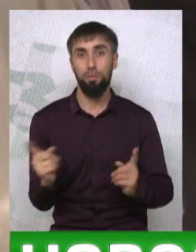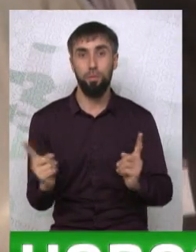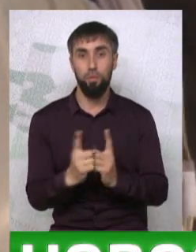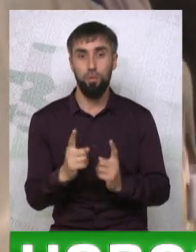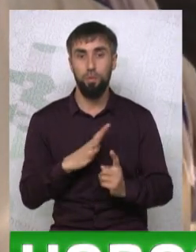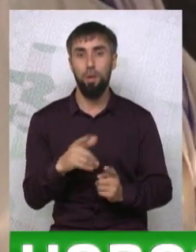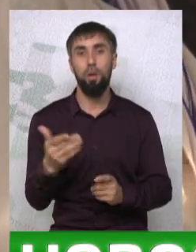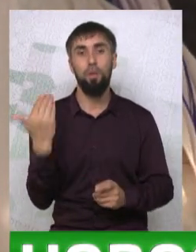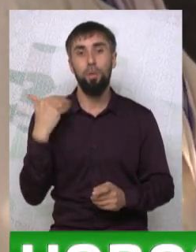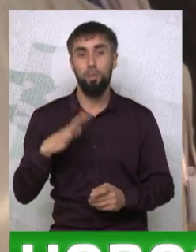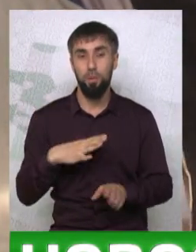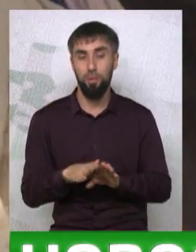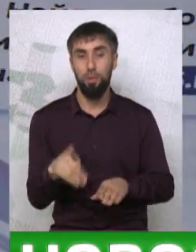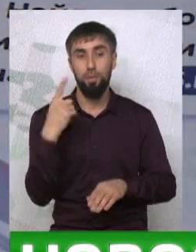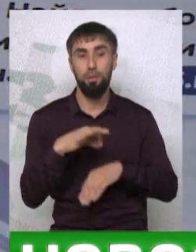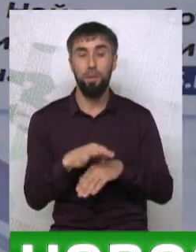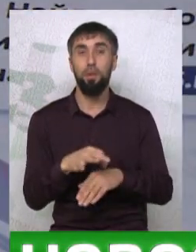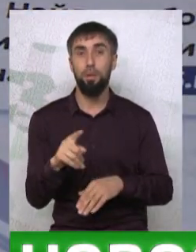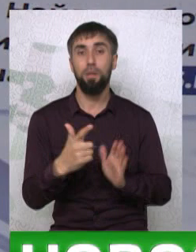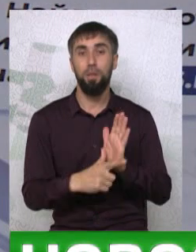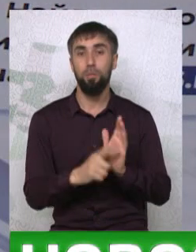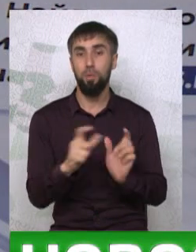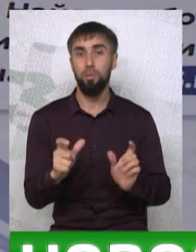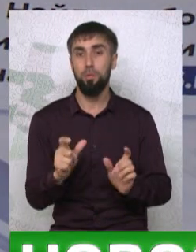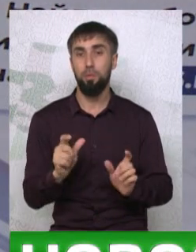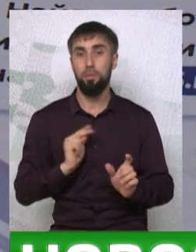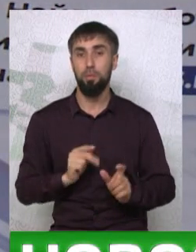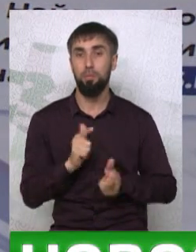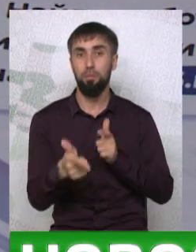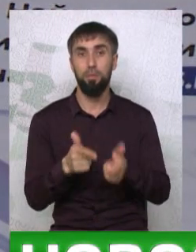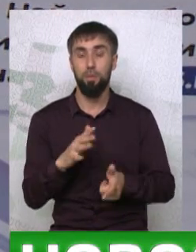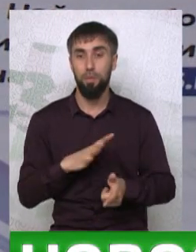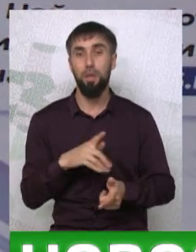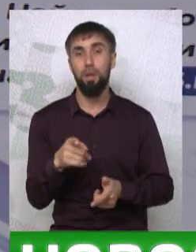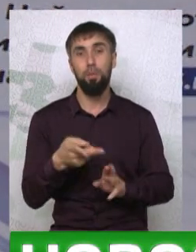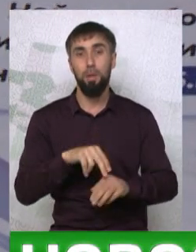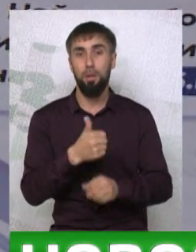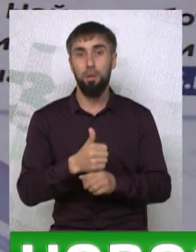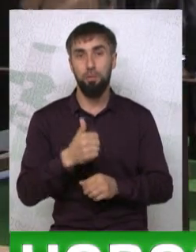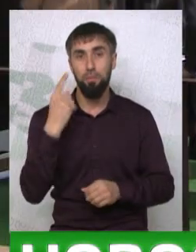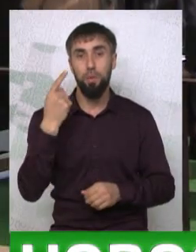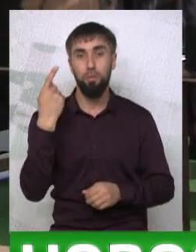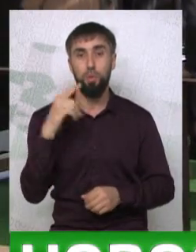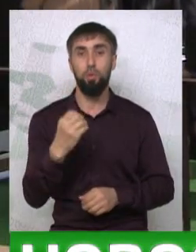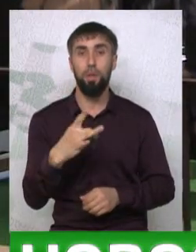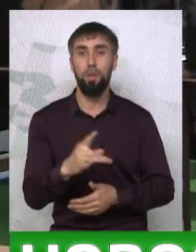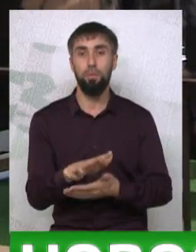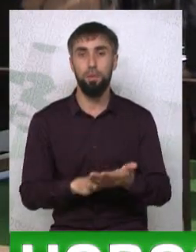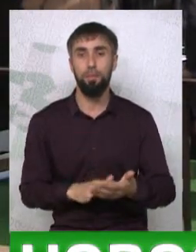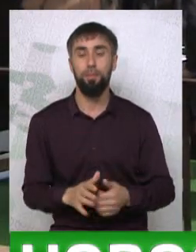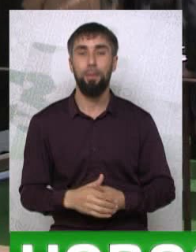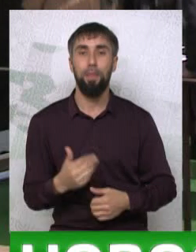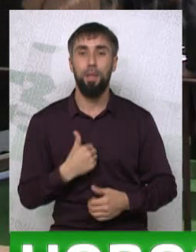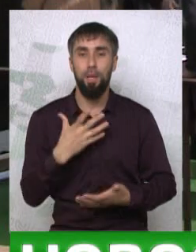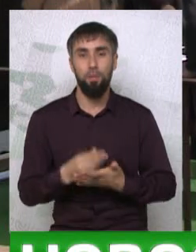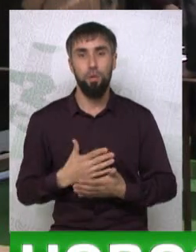около 70 человек. Инициативу поддержал глава Ингушетии и рекомендовал сделать ярмарку ежегодной. Мы со своей стороны хотели